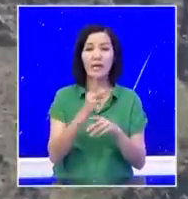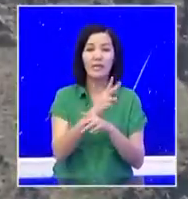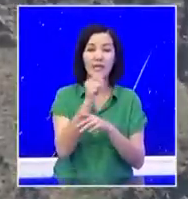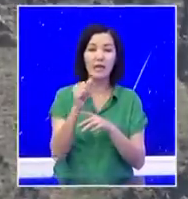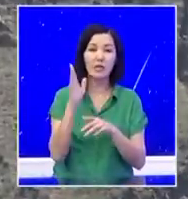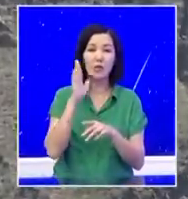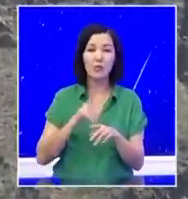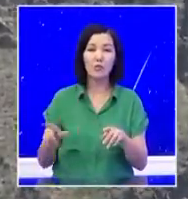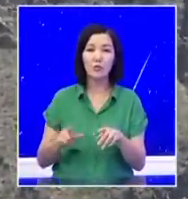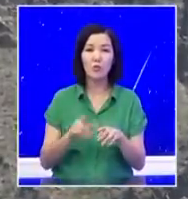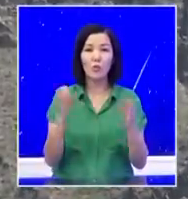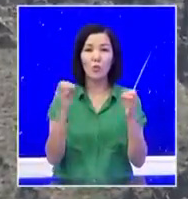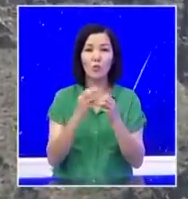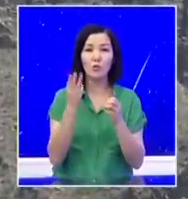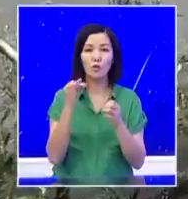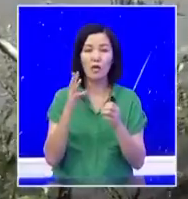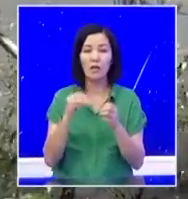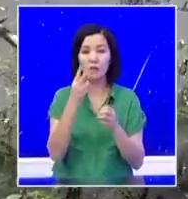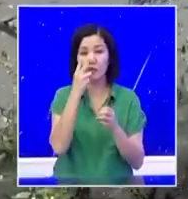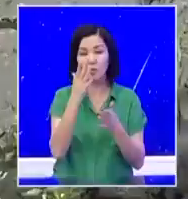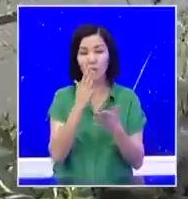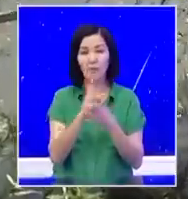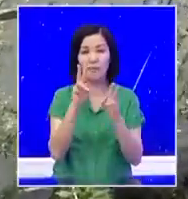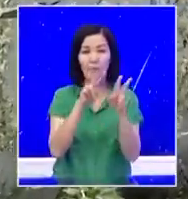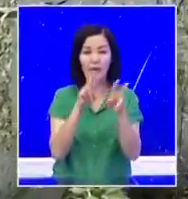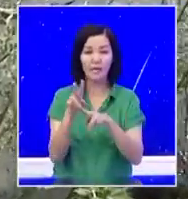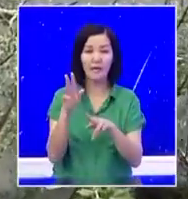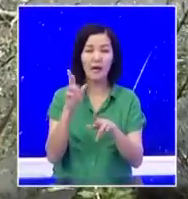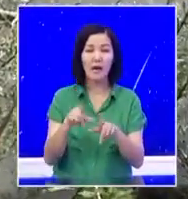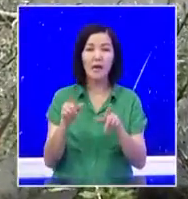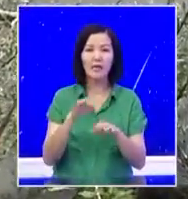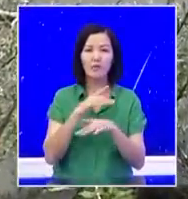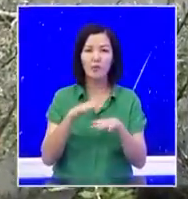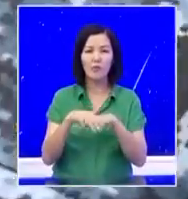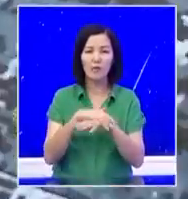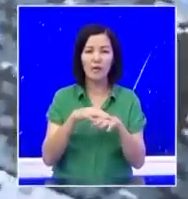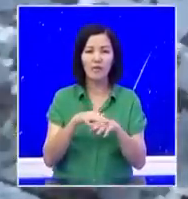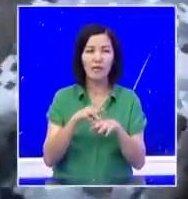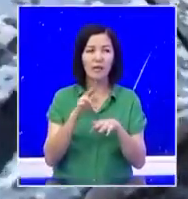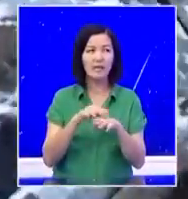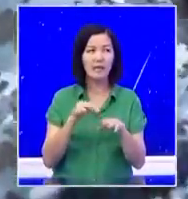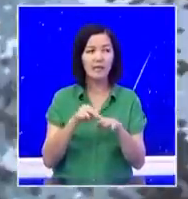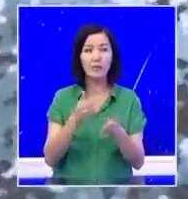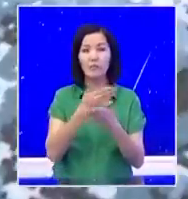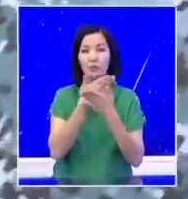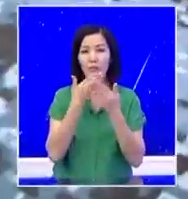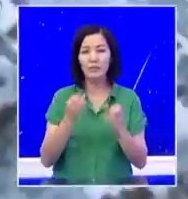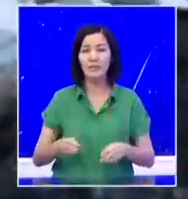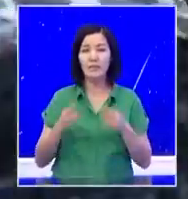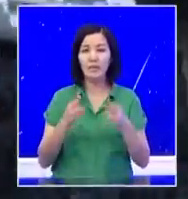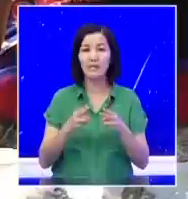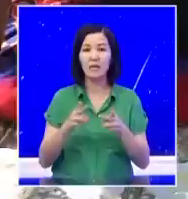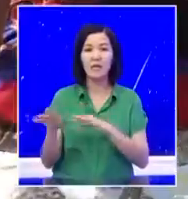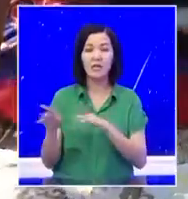жағалап, 10 шақырымды басып өтті. Аралағандары адам көп баратын орындар. Тәртіп бұзбаса да, сақтық ережелерін ескермегендер